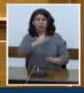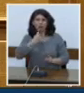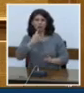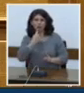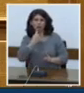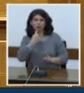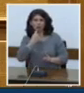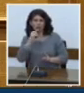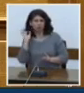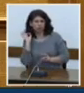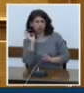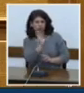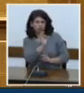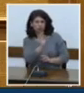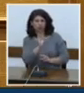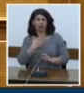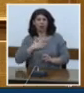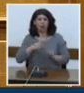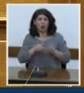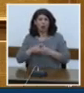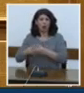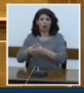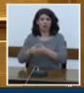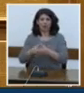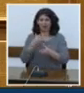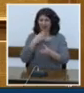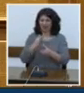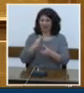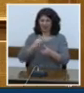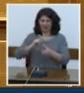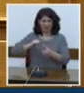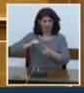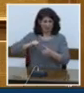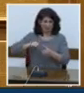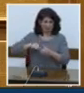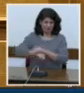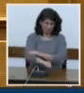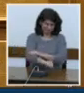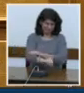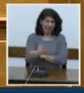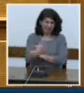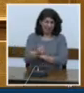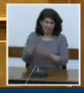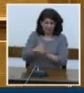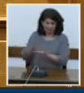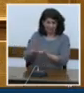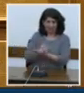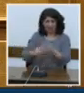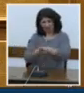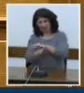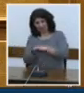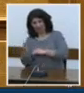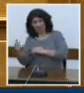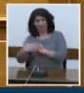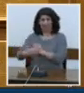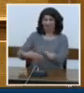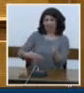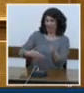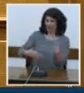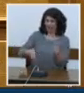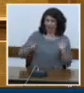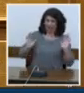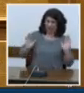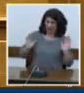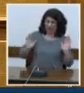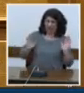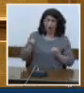κόμματα. Σαν οι βιαστές να χωρίζονται τάχα σε αριστερούς ή δεξιούς και σαν εκείνοι που υφίσταται τη